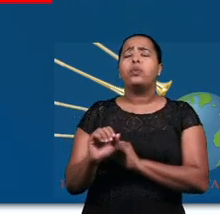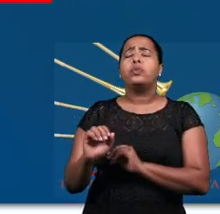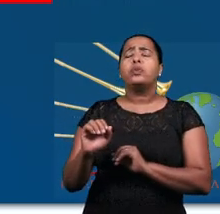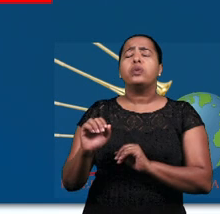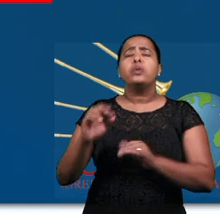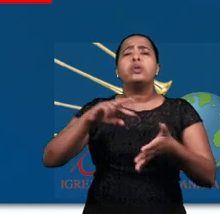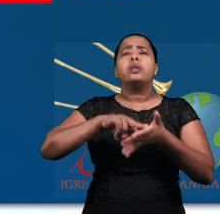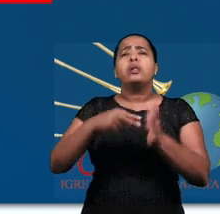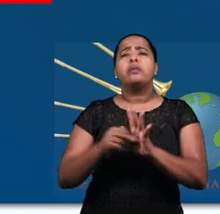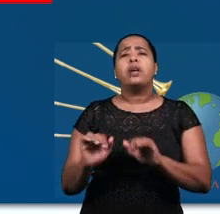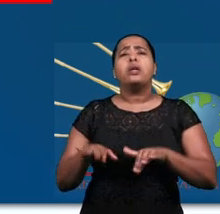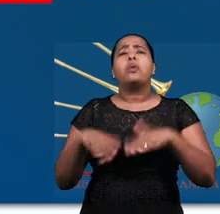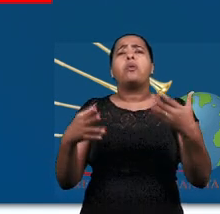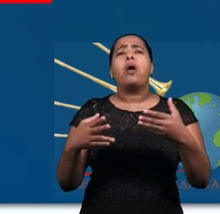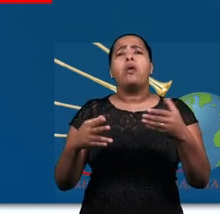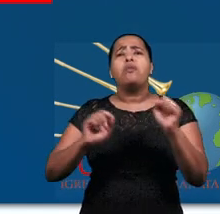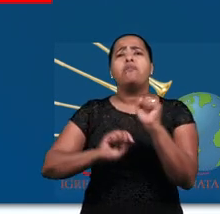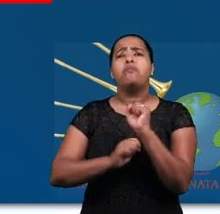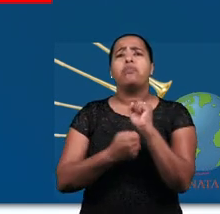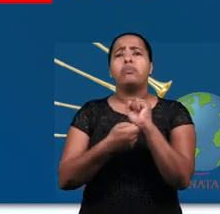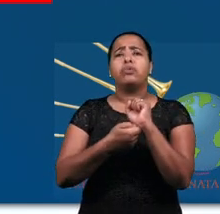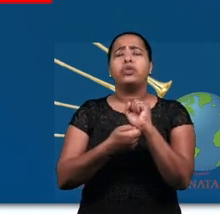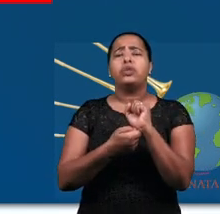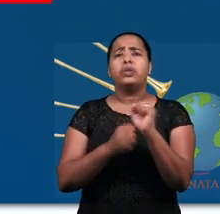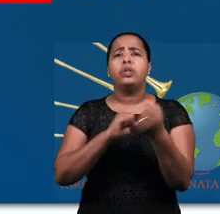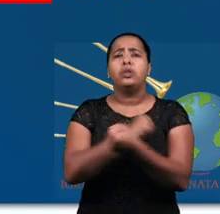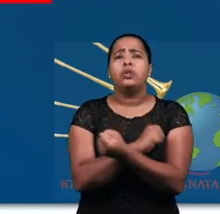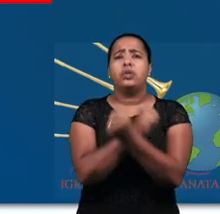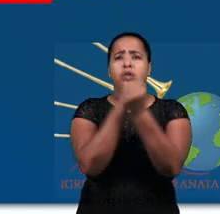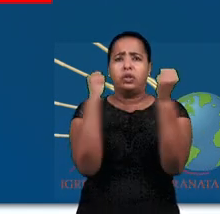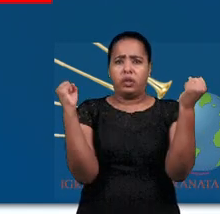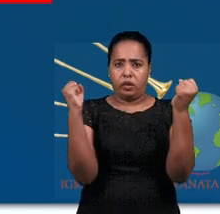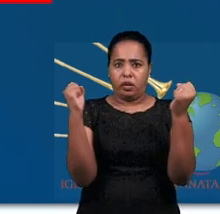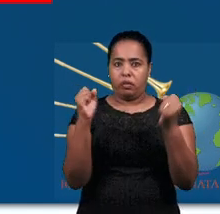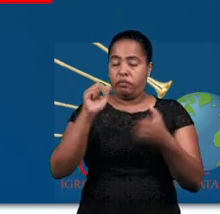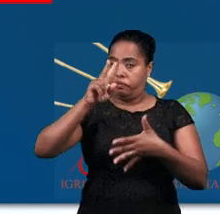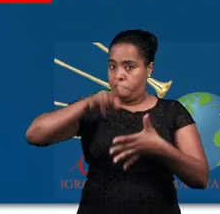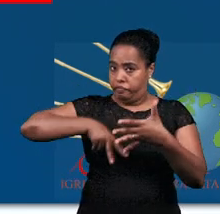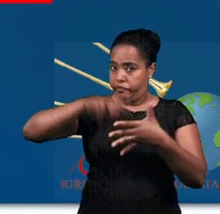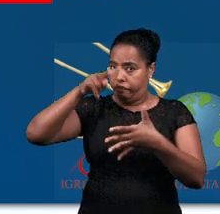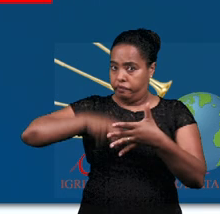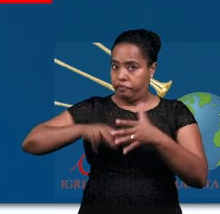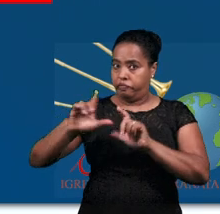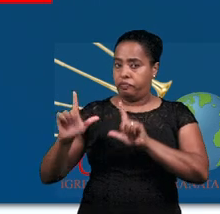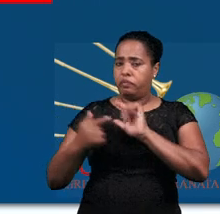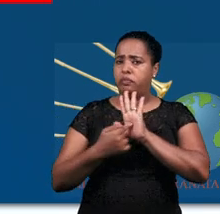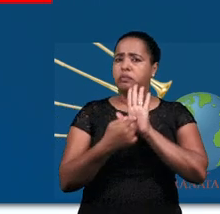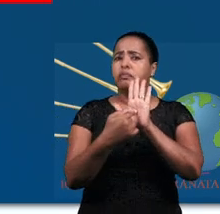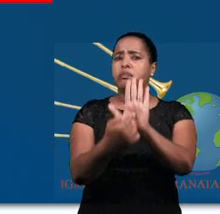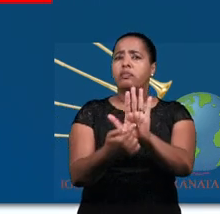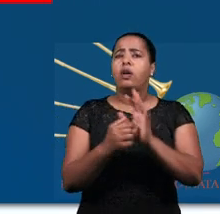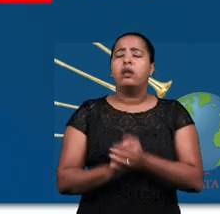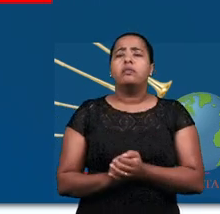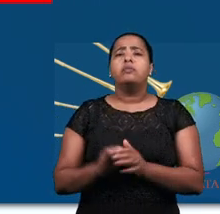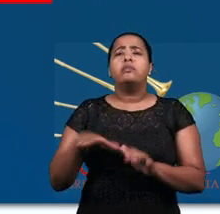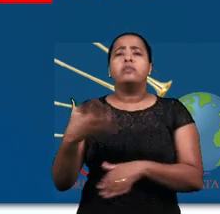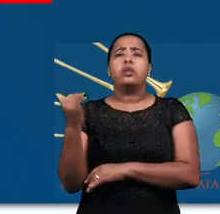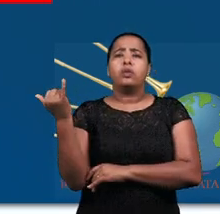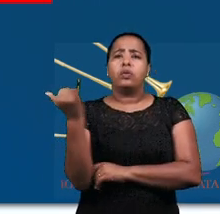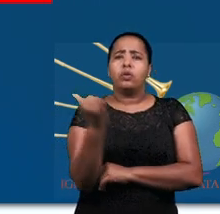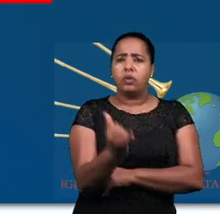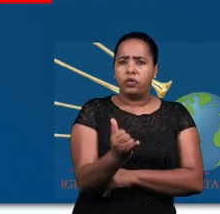Samson? Selon Juge 14, 14. Nous allons lire avec moi, qui dit, alors il leur a